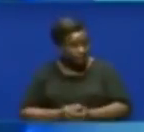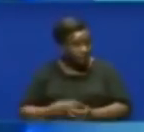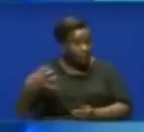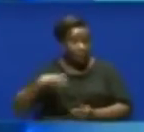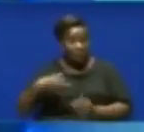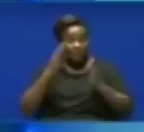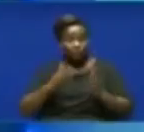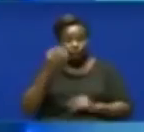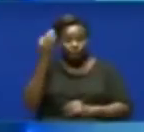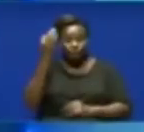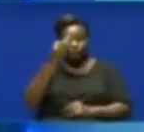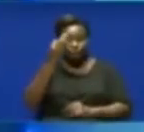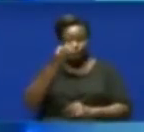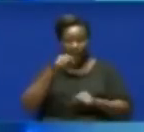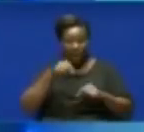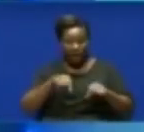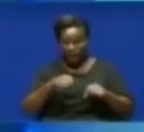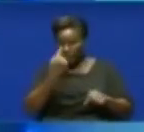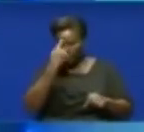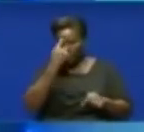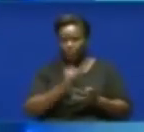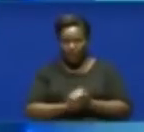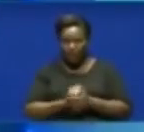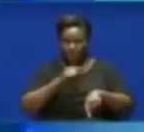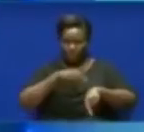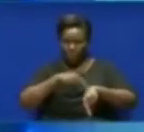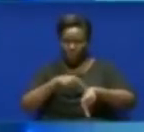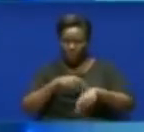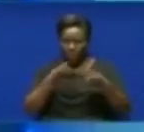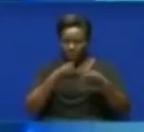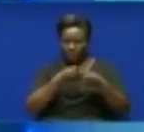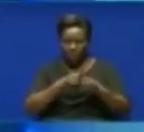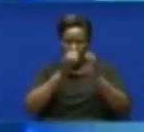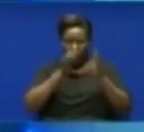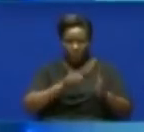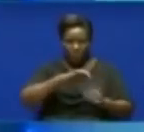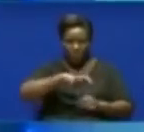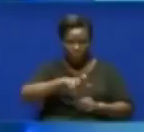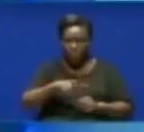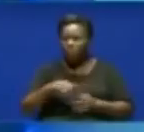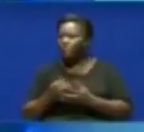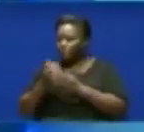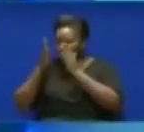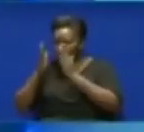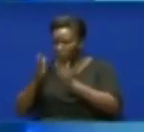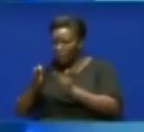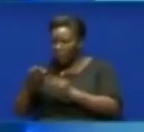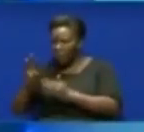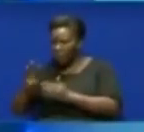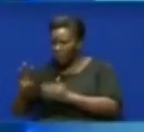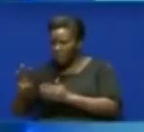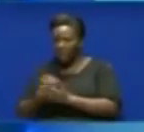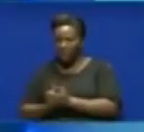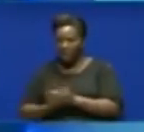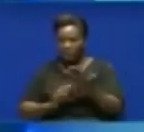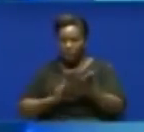mikoa yote nchini, makatibu tawala wa mikoa na waganga wakuu wa mikoa kwa njia ya video kutokea ofisini kwake